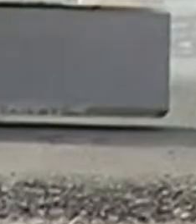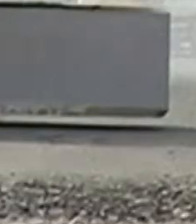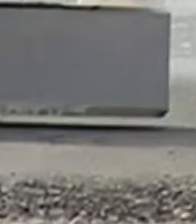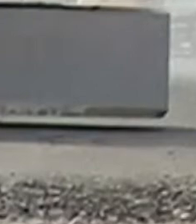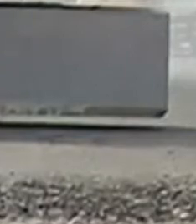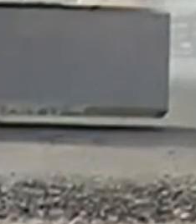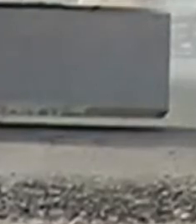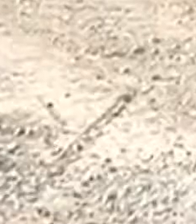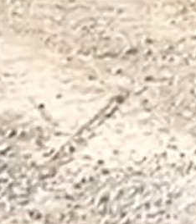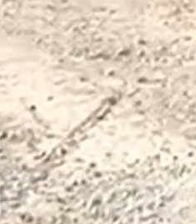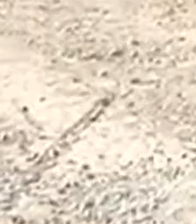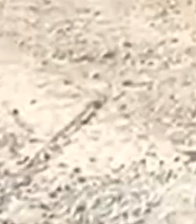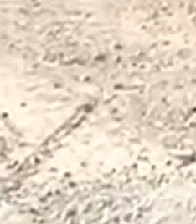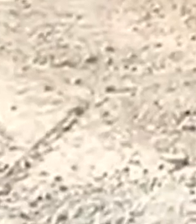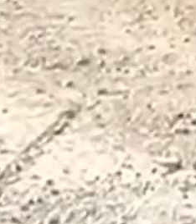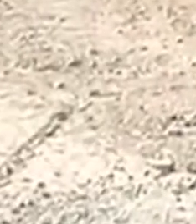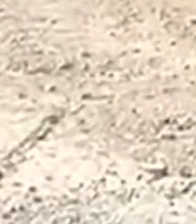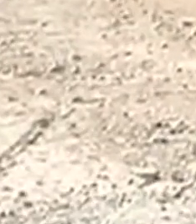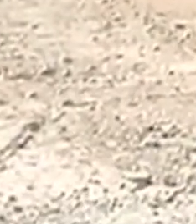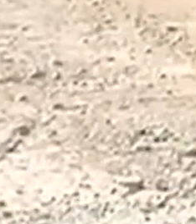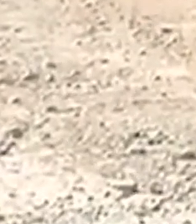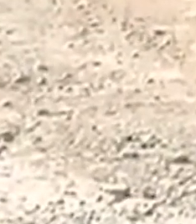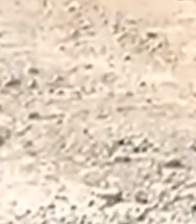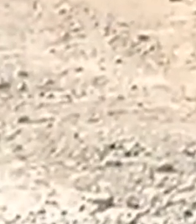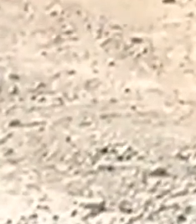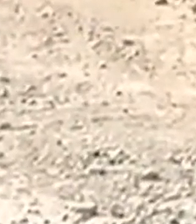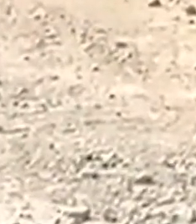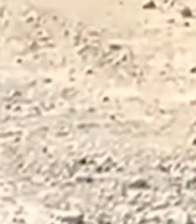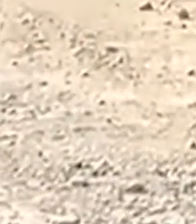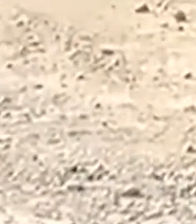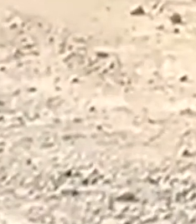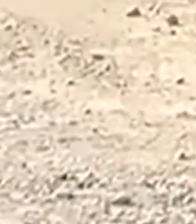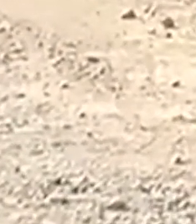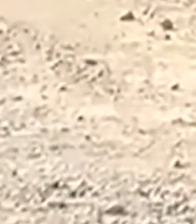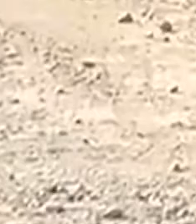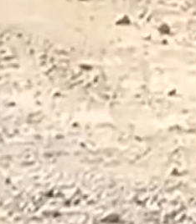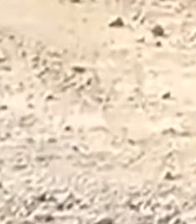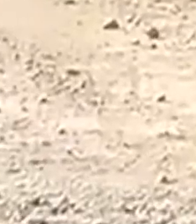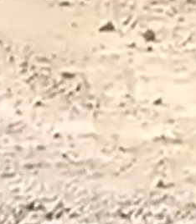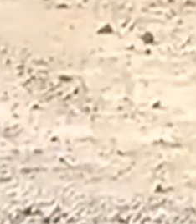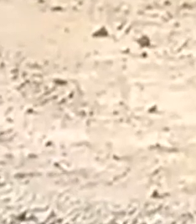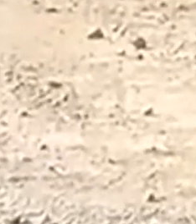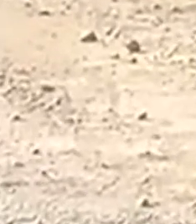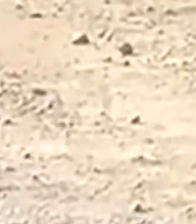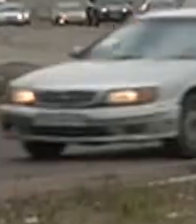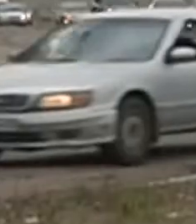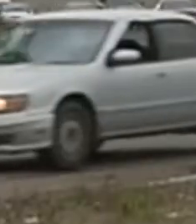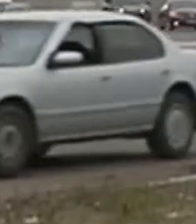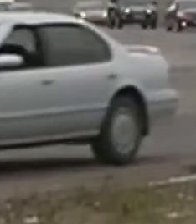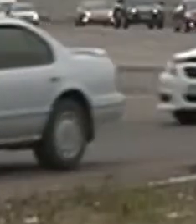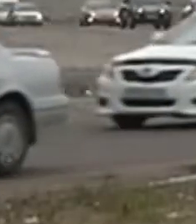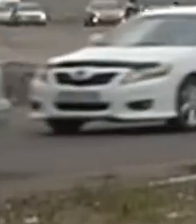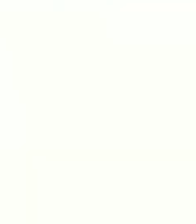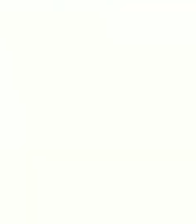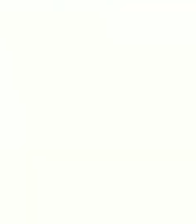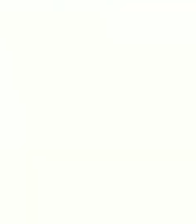с компенсацией. Это одна из тех автозаправочных станций, из-за которой подрядчики приостановили работу на трассе Алматы-Бишкек.